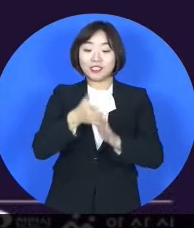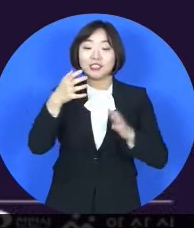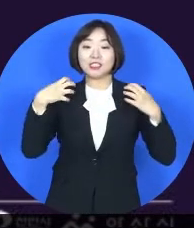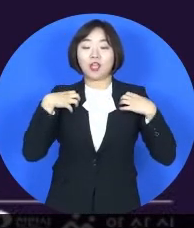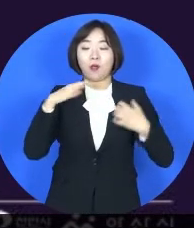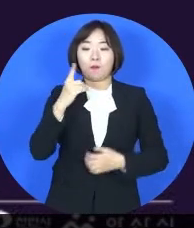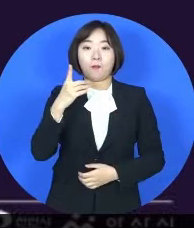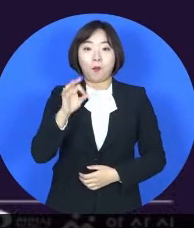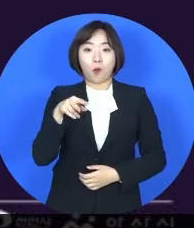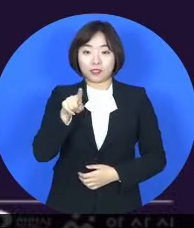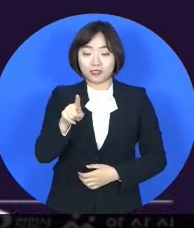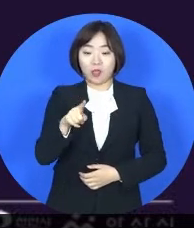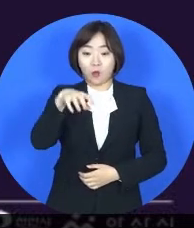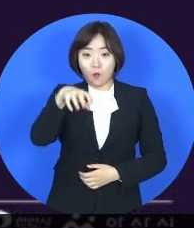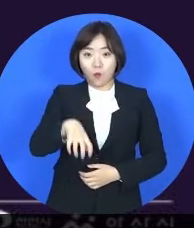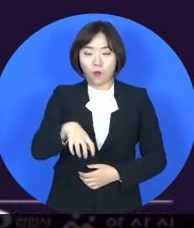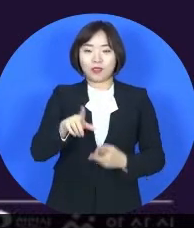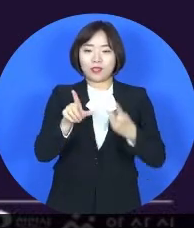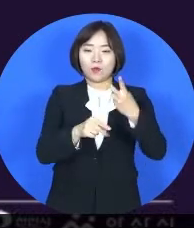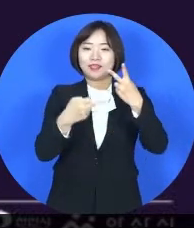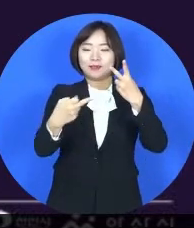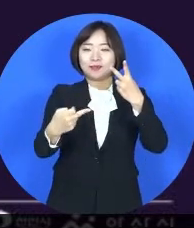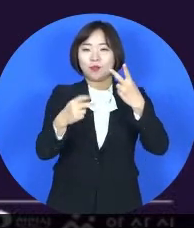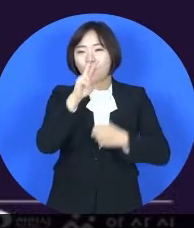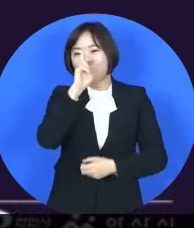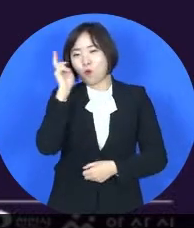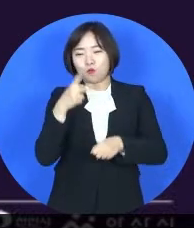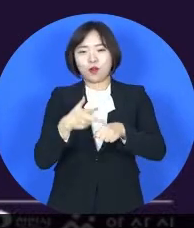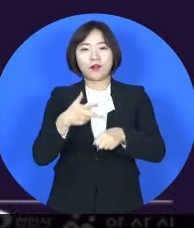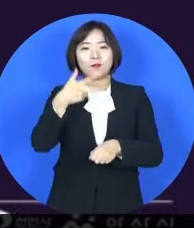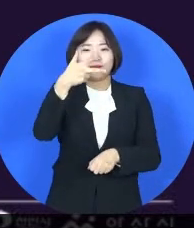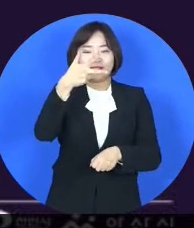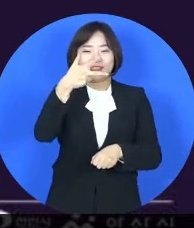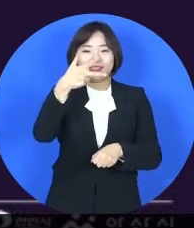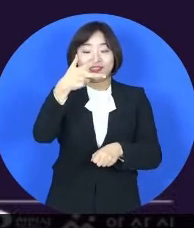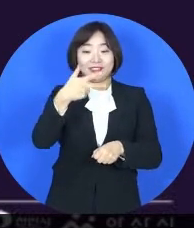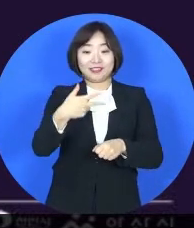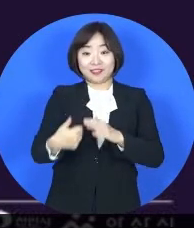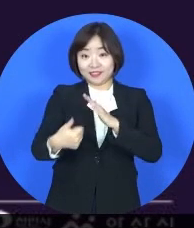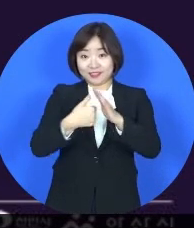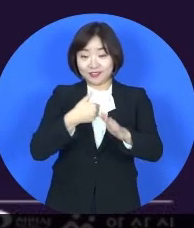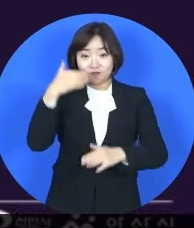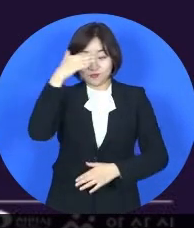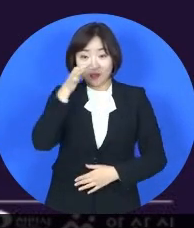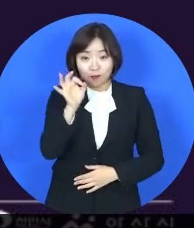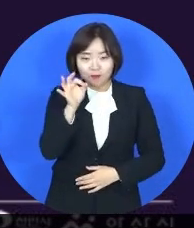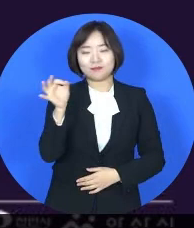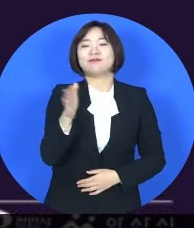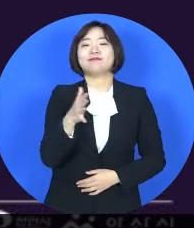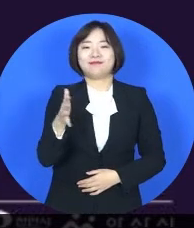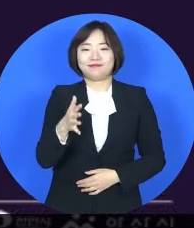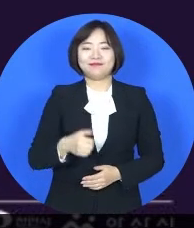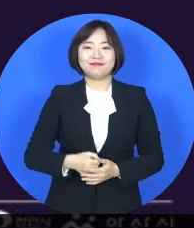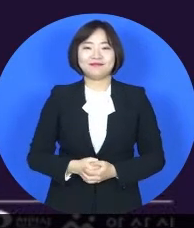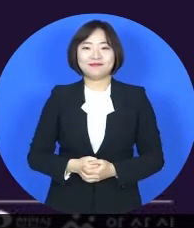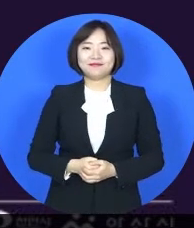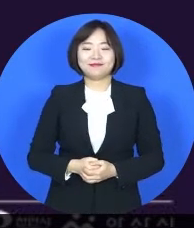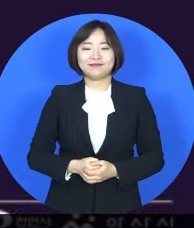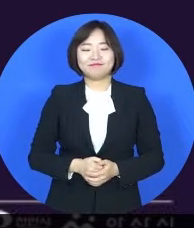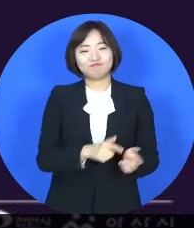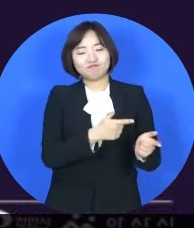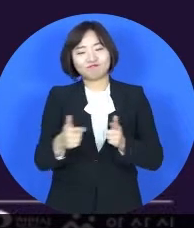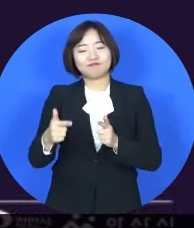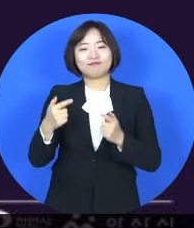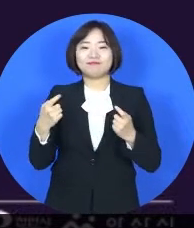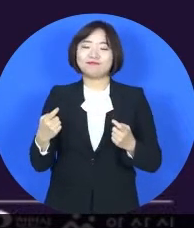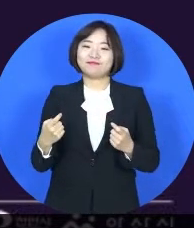천안시청 봉서홀에서 오는 2월 12일 오후 7시에 열리는데요. 입장료는 무료입니다.